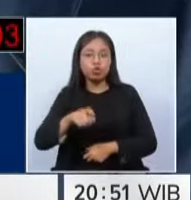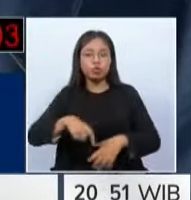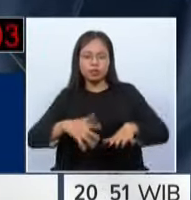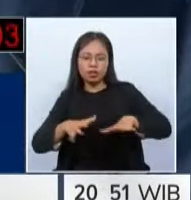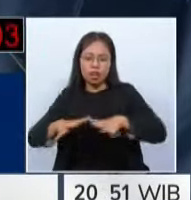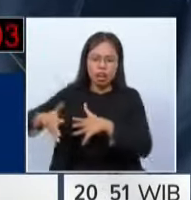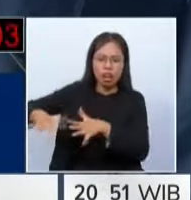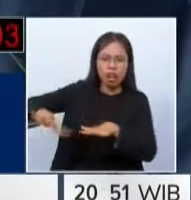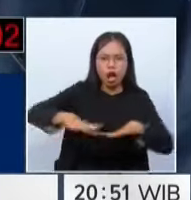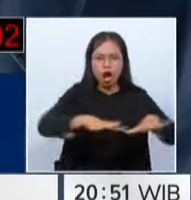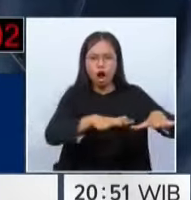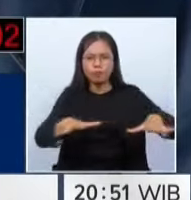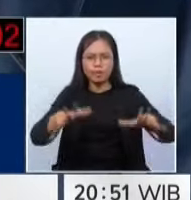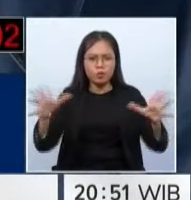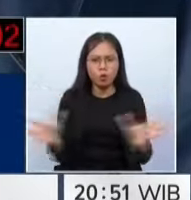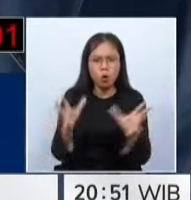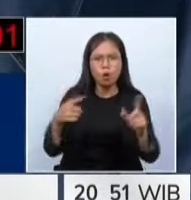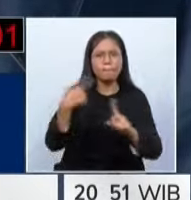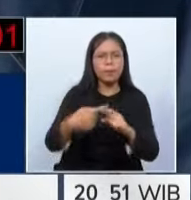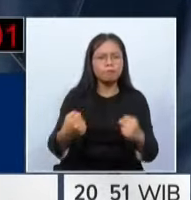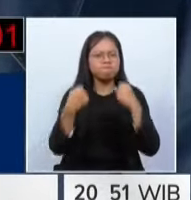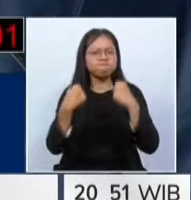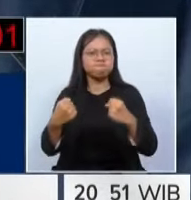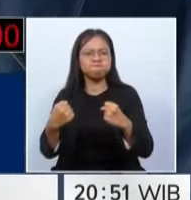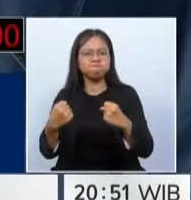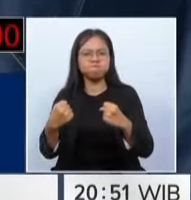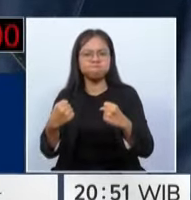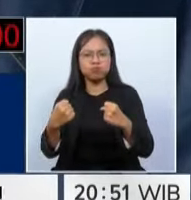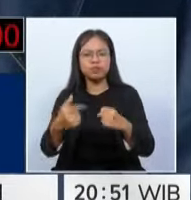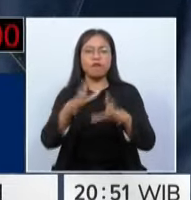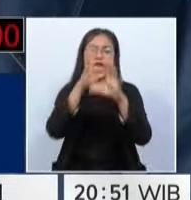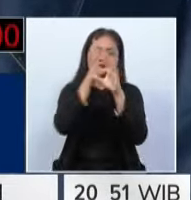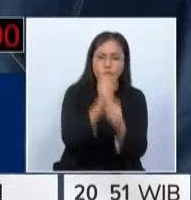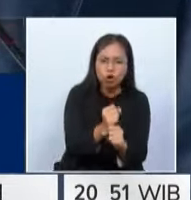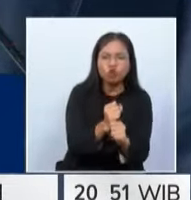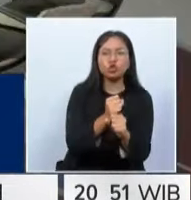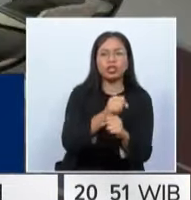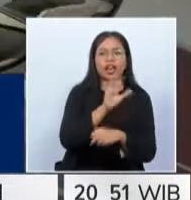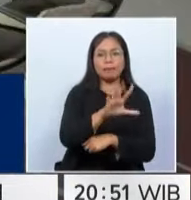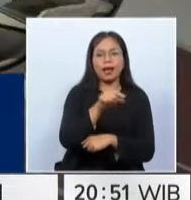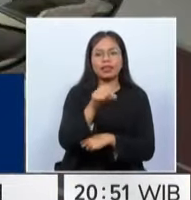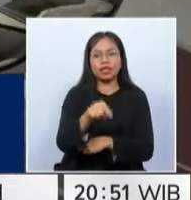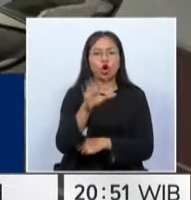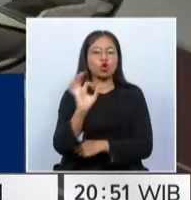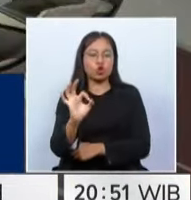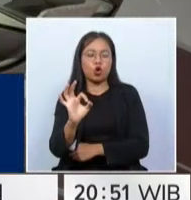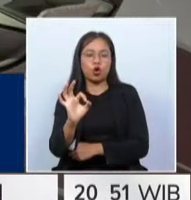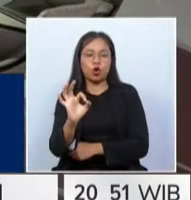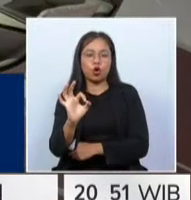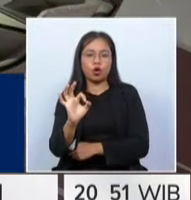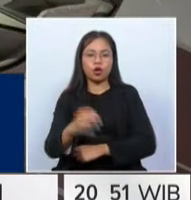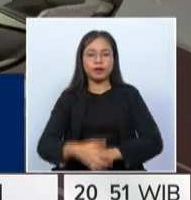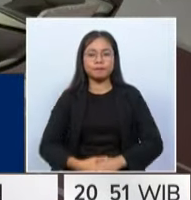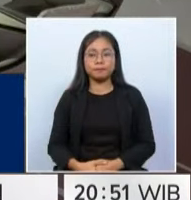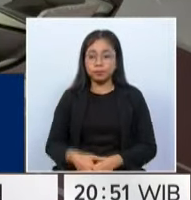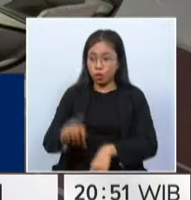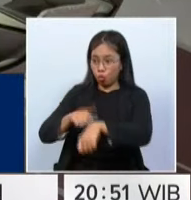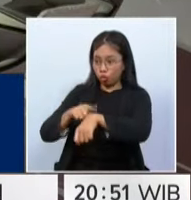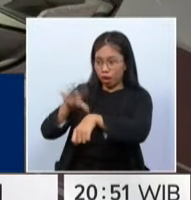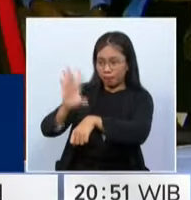Indonesia dan pertahanan Sakti 5.0 waktu habis Terima kasih Pak ganjaris kami